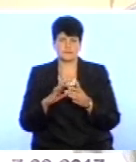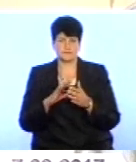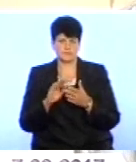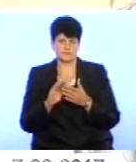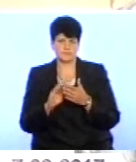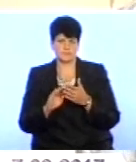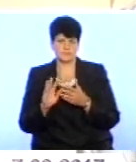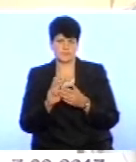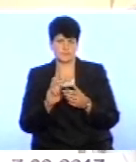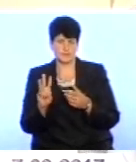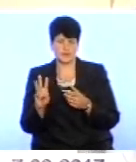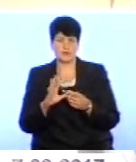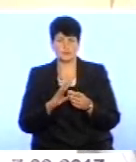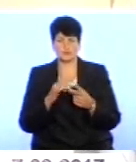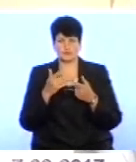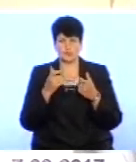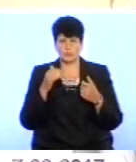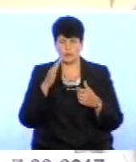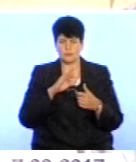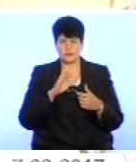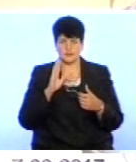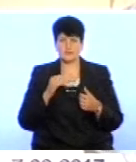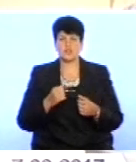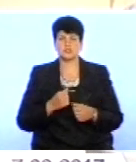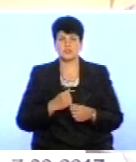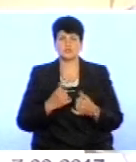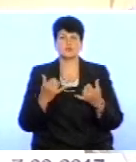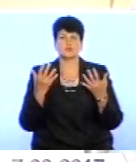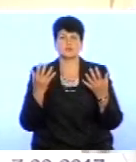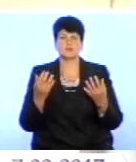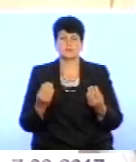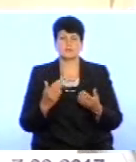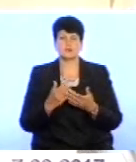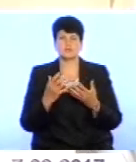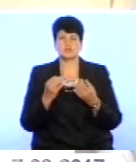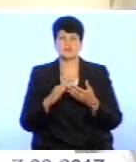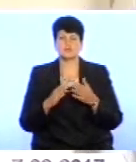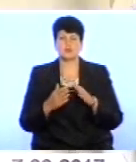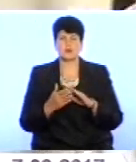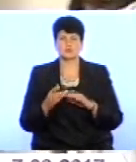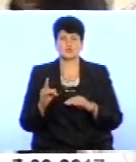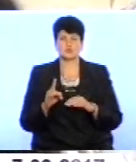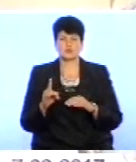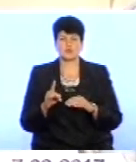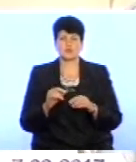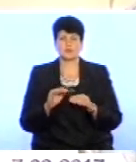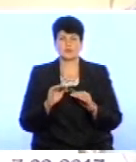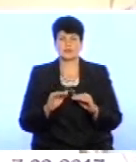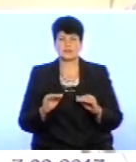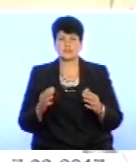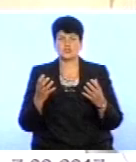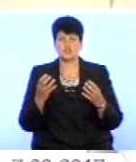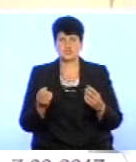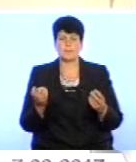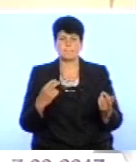нашої лікарні і були повідомлені батьків. Але, на жаль, на сьогоднішній день ми маємо ще таку ситуацію, що деякі діти ще приходять